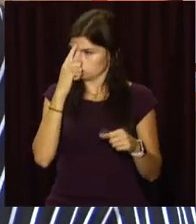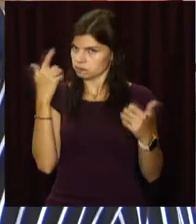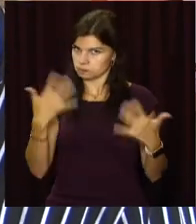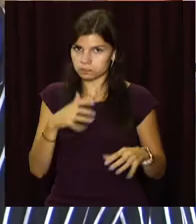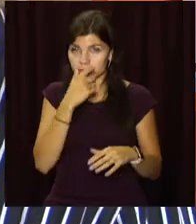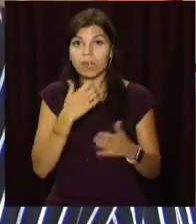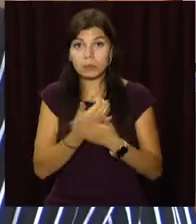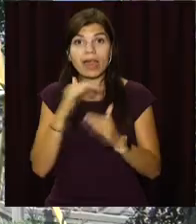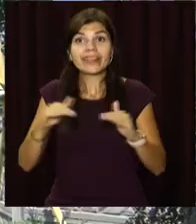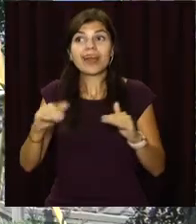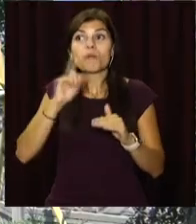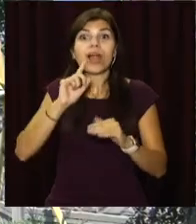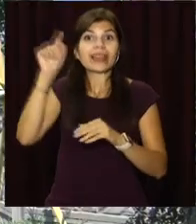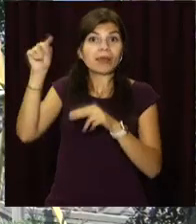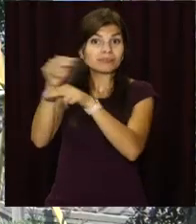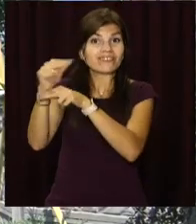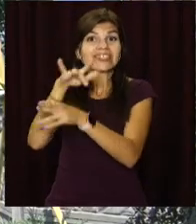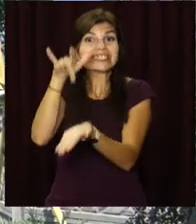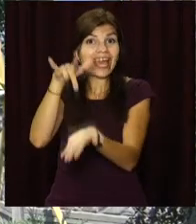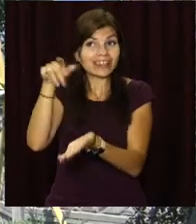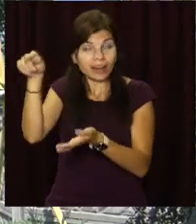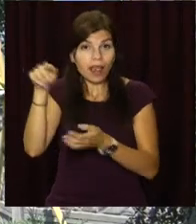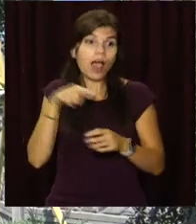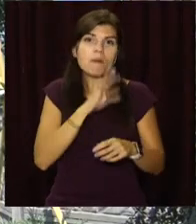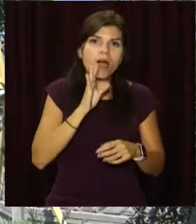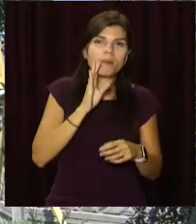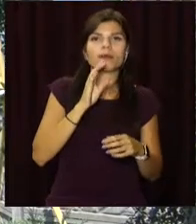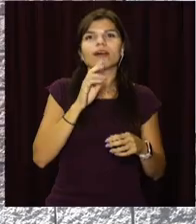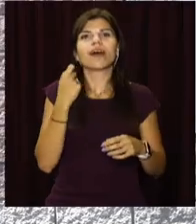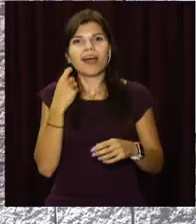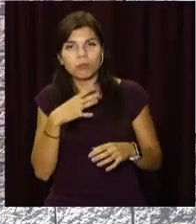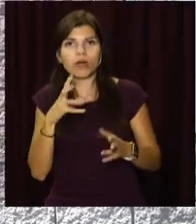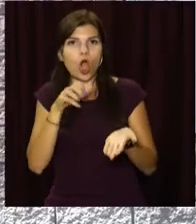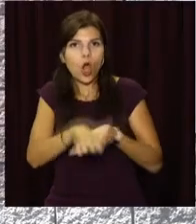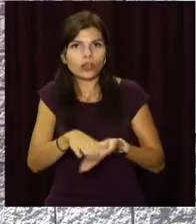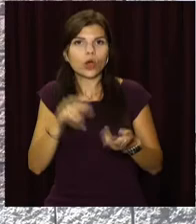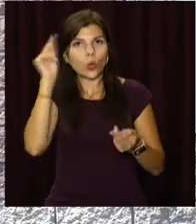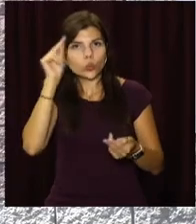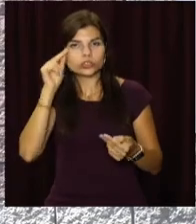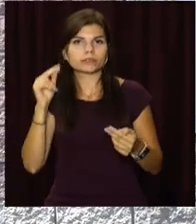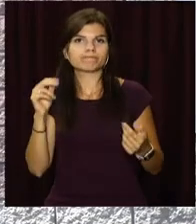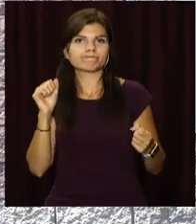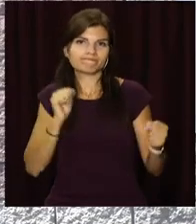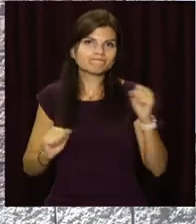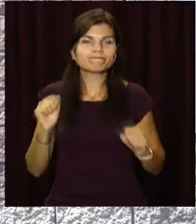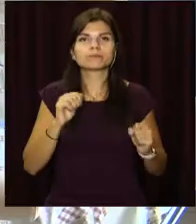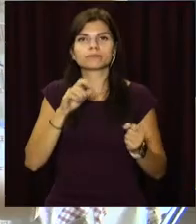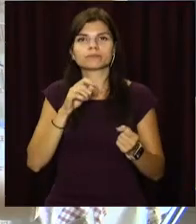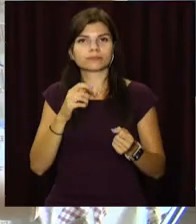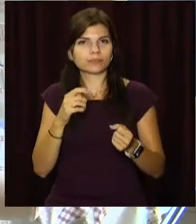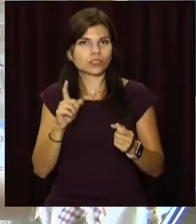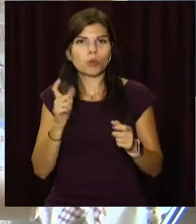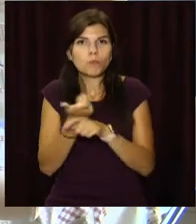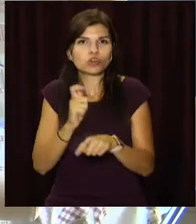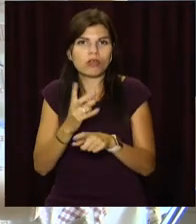детки реинтегрируются в эти семьи. Ще одне відділення центру – малий груповий будинок. Там перебувають діти-сироти та діти, позбавлені